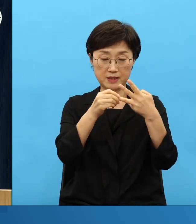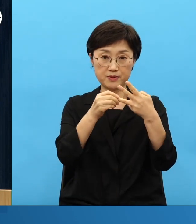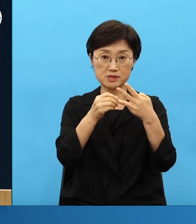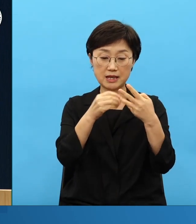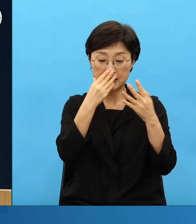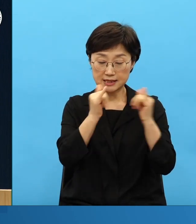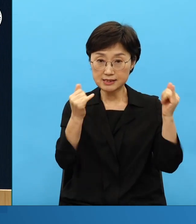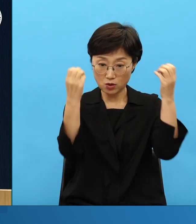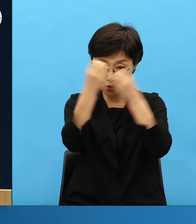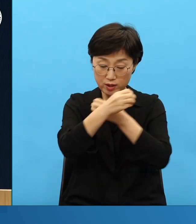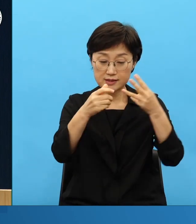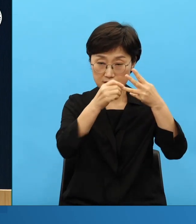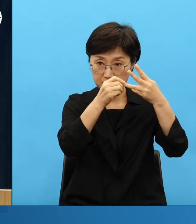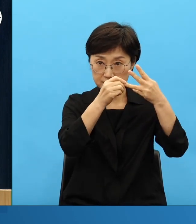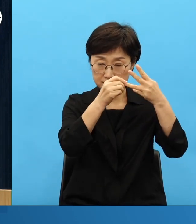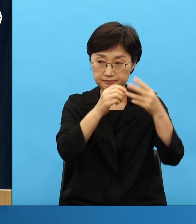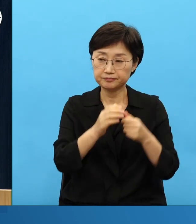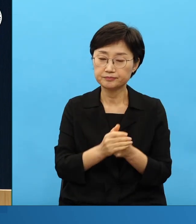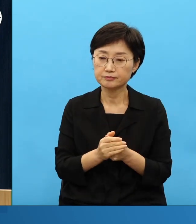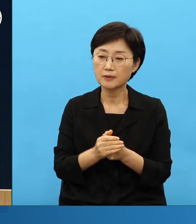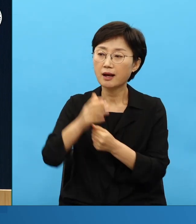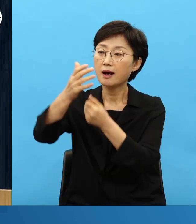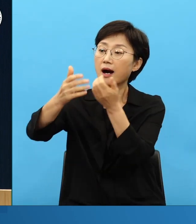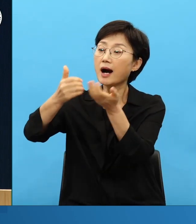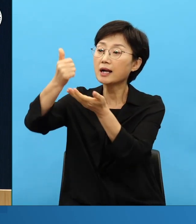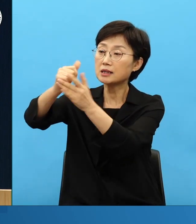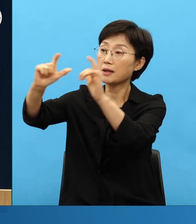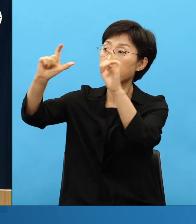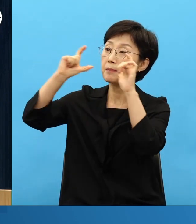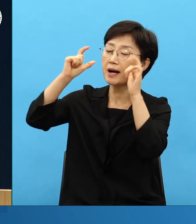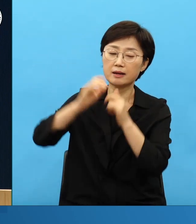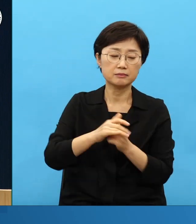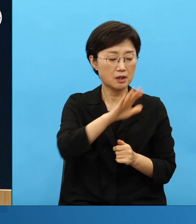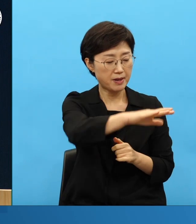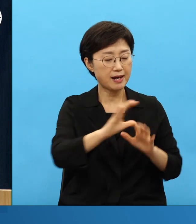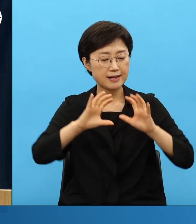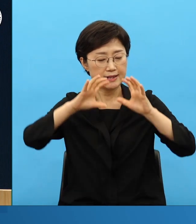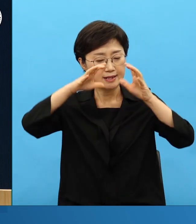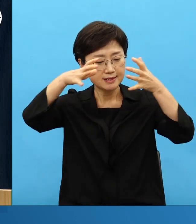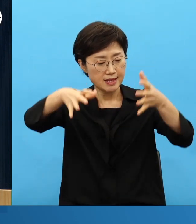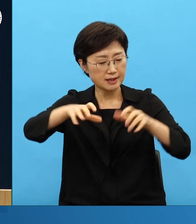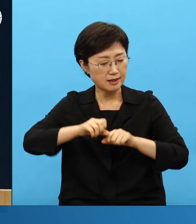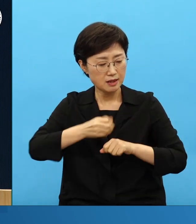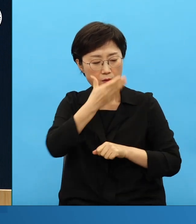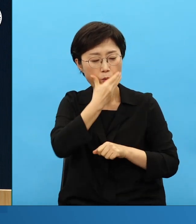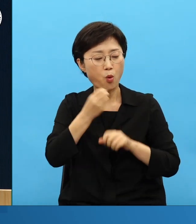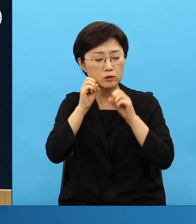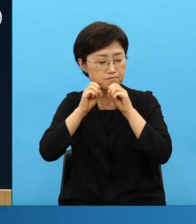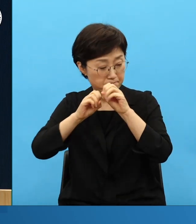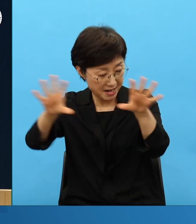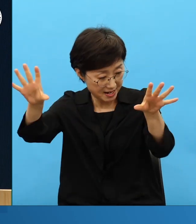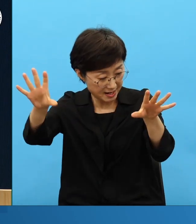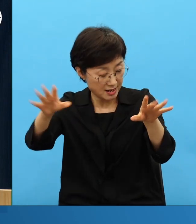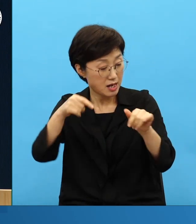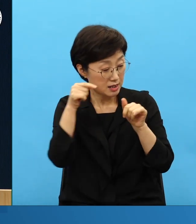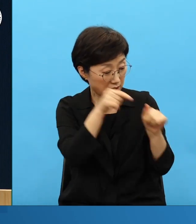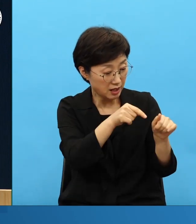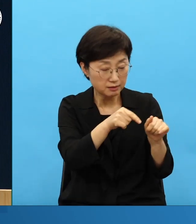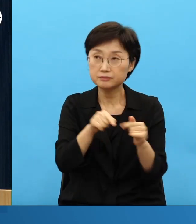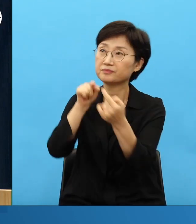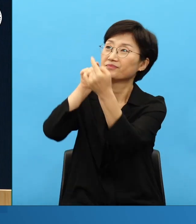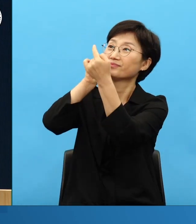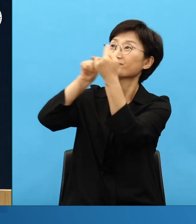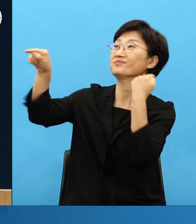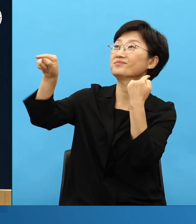third misunderstanding? 하나님은 세계복음을 했는데 우리는 선민, 그리고 너희들은 이방인. God 이렇게